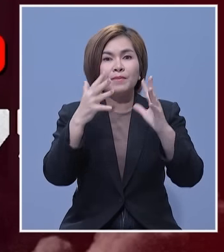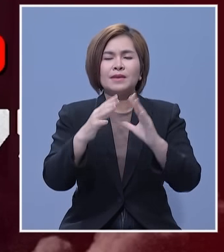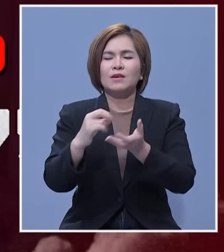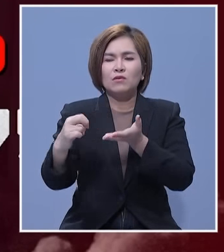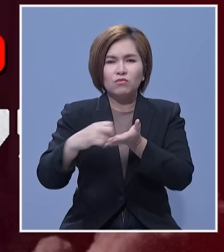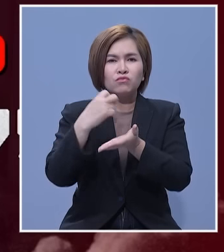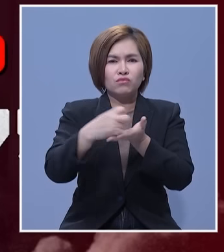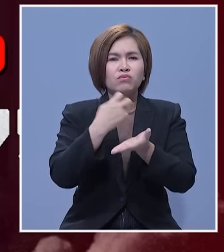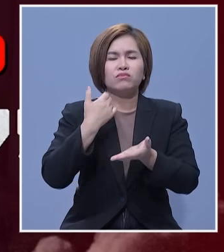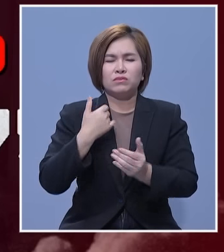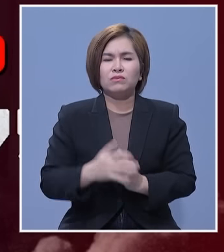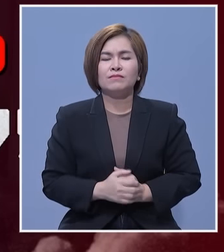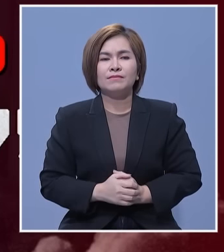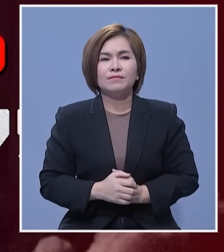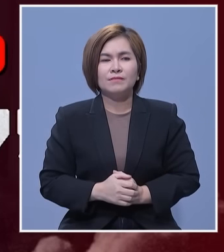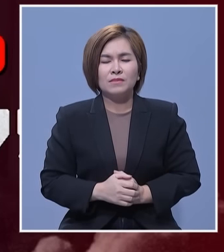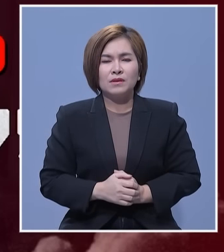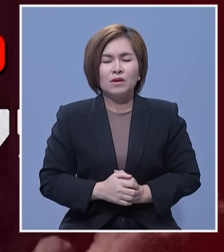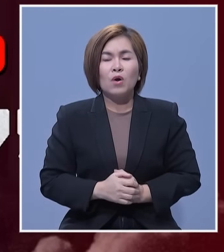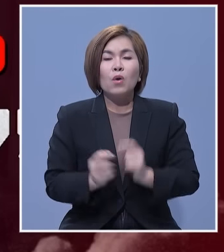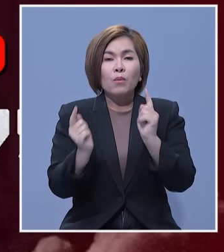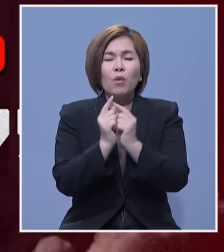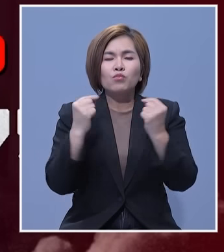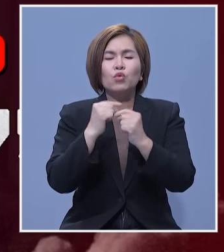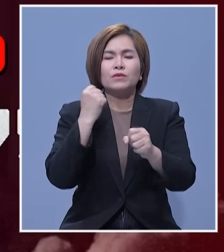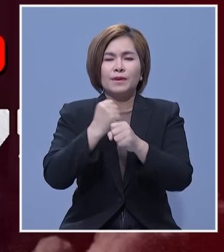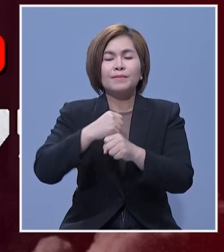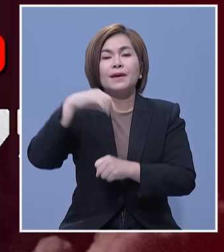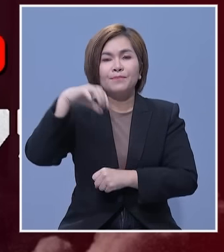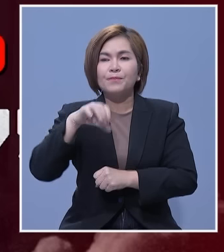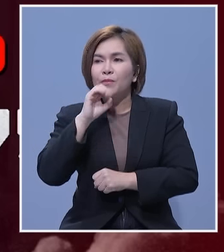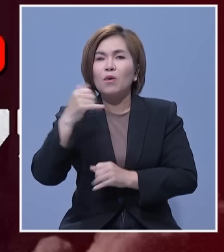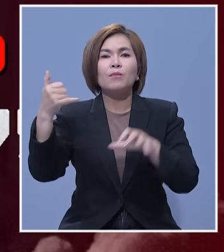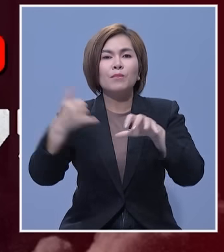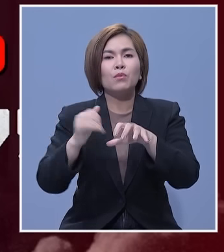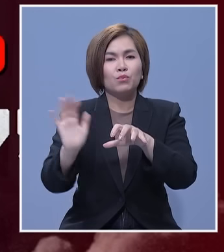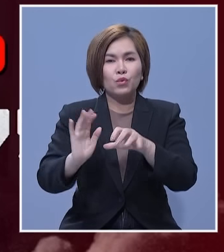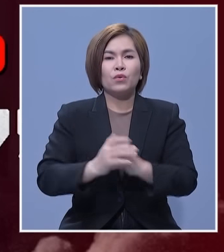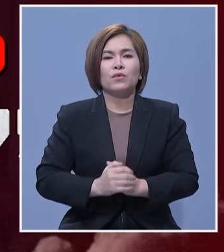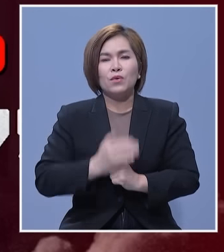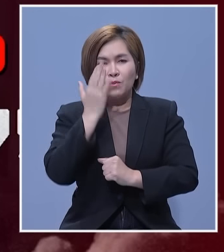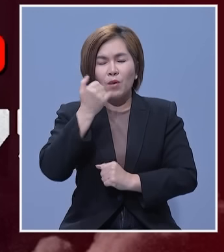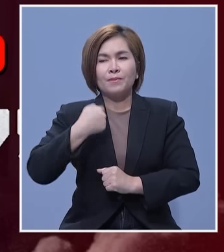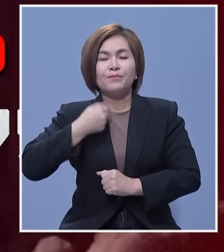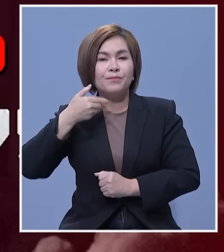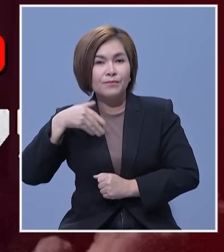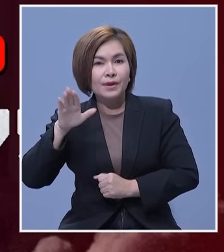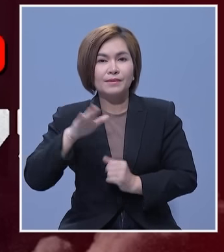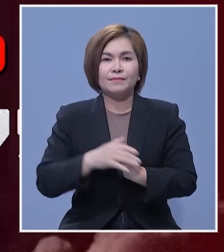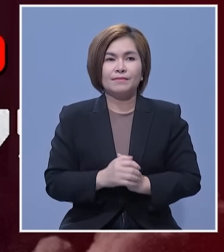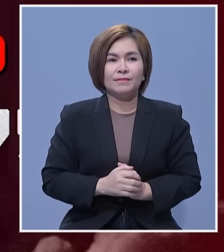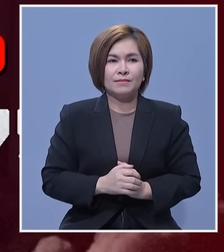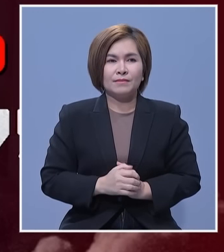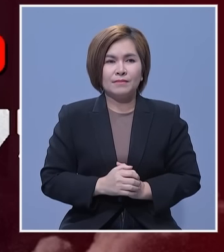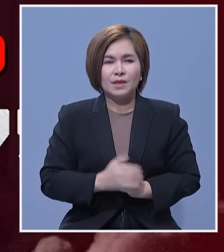ความมาส่วนที่จะเข้ามาหาที่ทำเนียบท่านก็บอกว่าไม่ต้องมาแล้วเพราะว่าผมจะไปแล้วเขาไม่ให้ผ